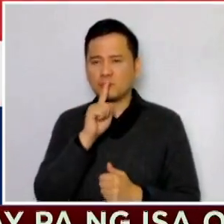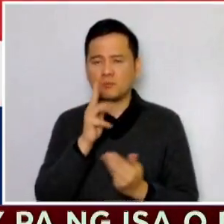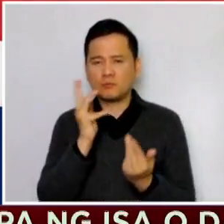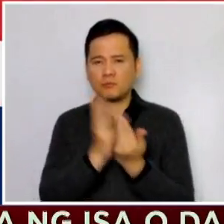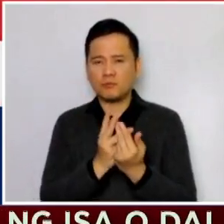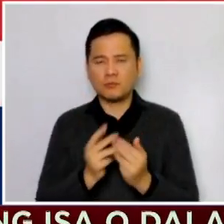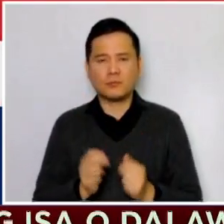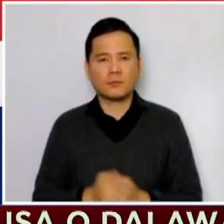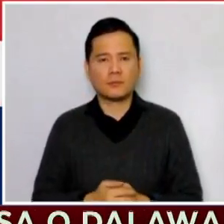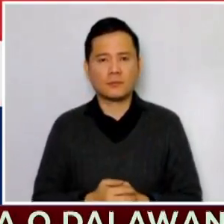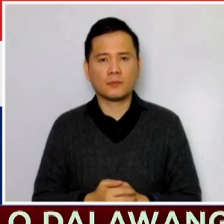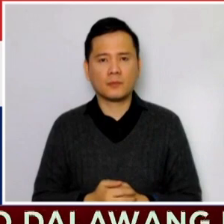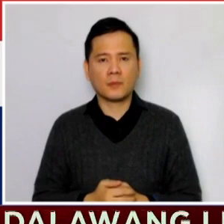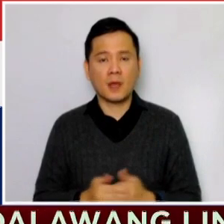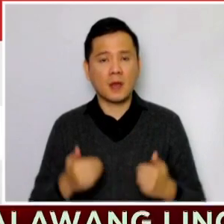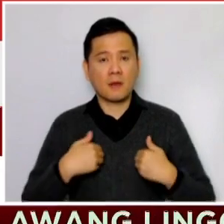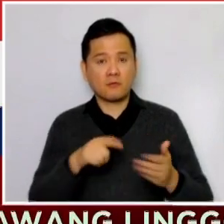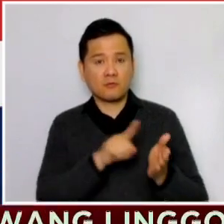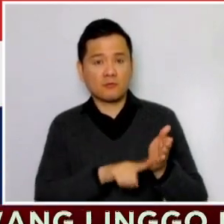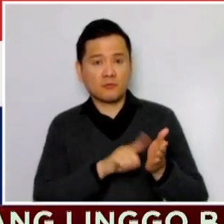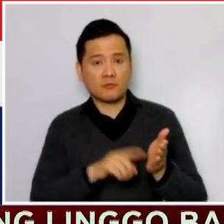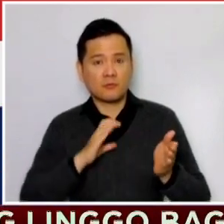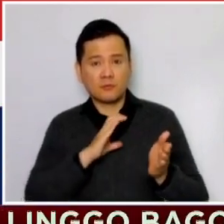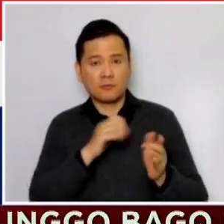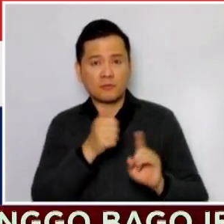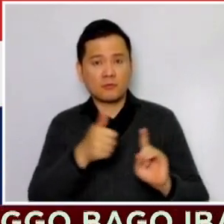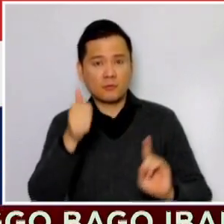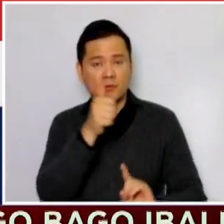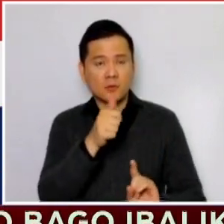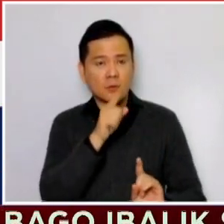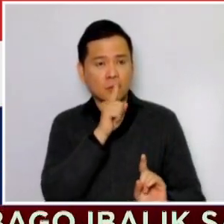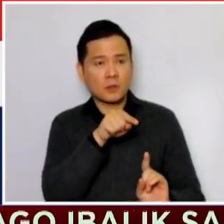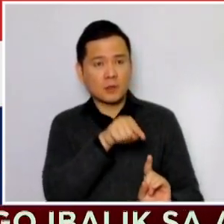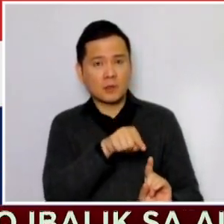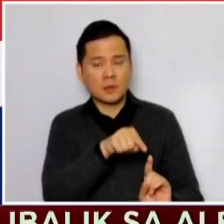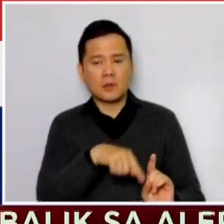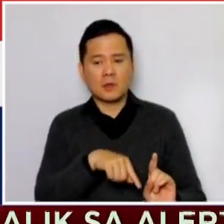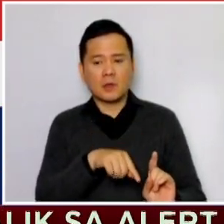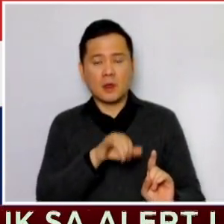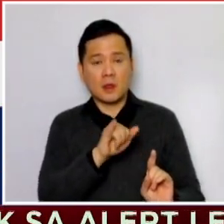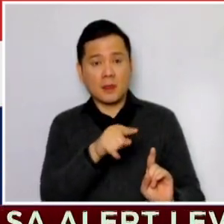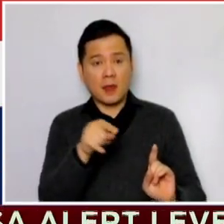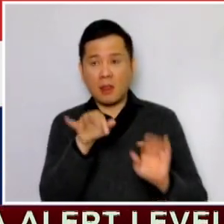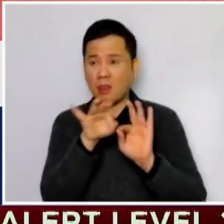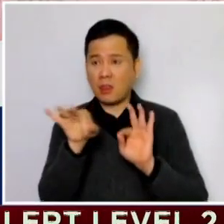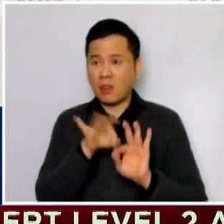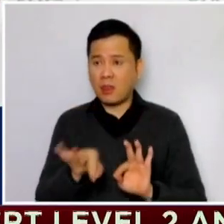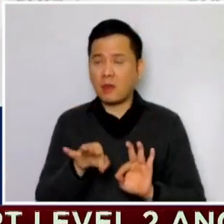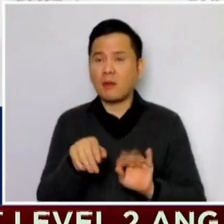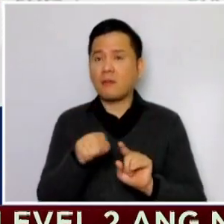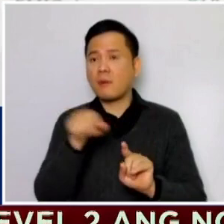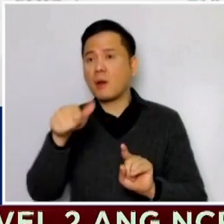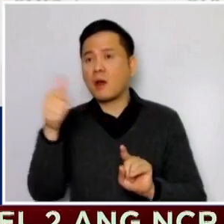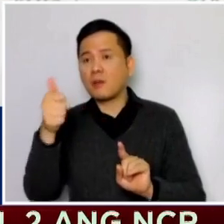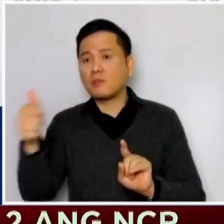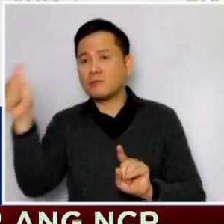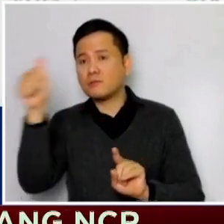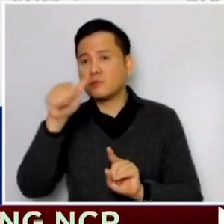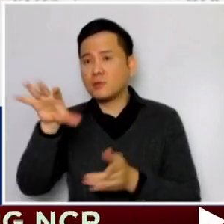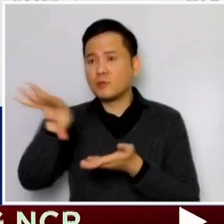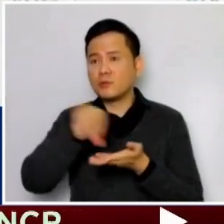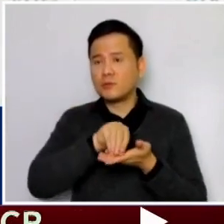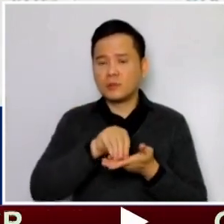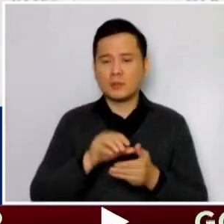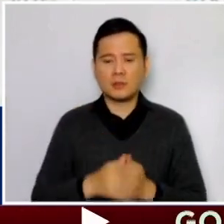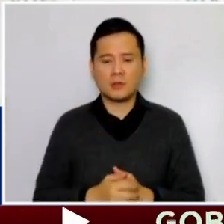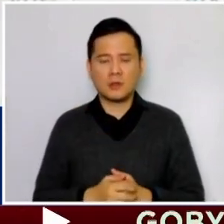resulta ng investigasyon ng komite. Tila kinopya lang daw ng komite ang naunang pag-absuelto ng Pangulo sa mga opisyal nila. Binawi naman ni Bayan Muna